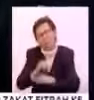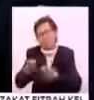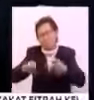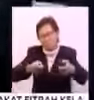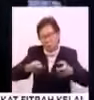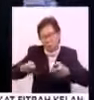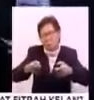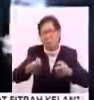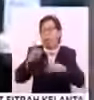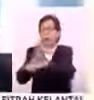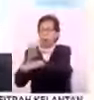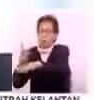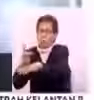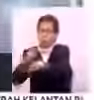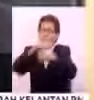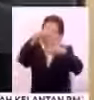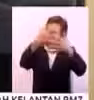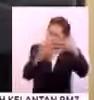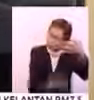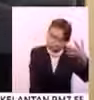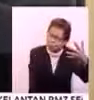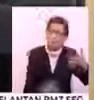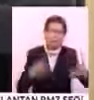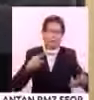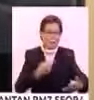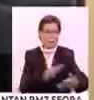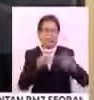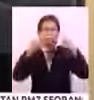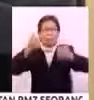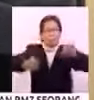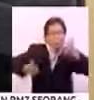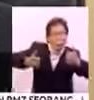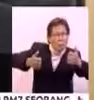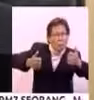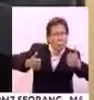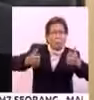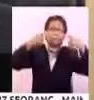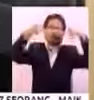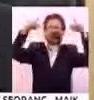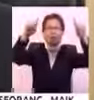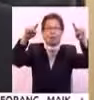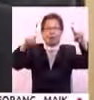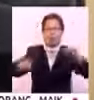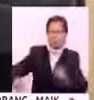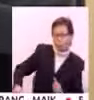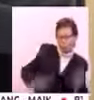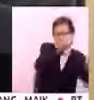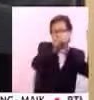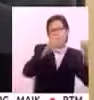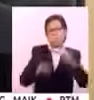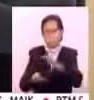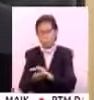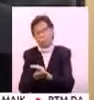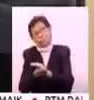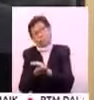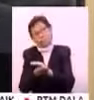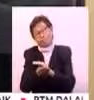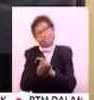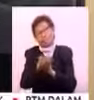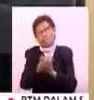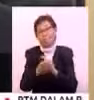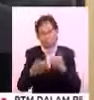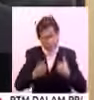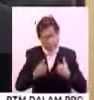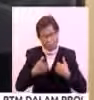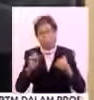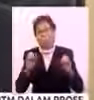tadbir urus korporat. Sama ada kita berjaya untuk membendung rasuah atau tidak adalah berdasarkan